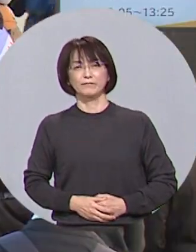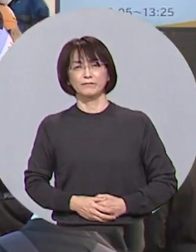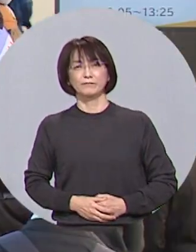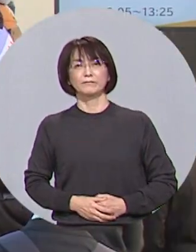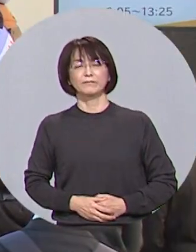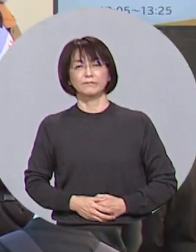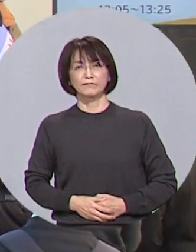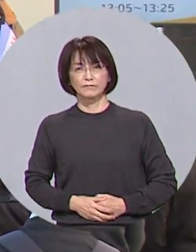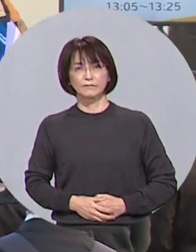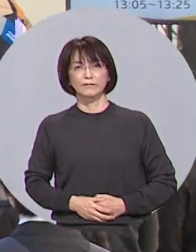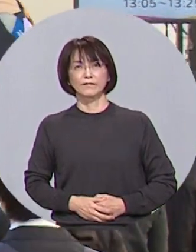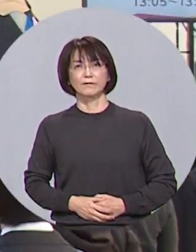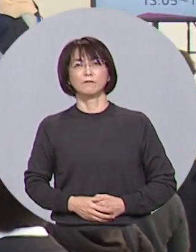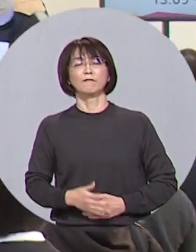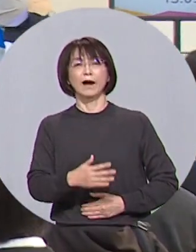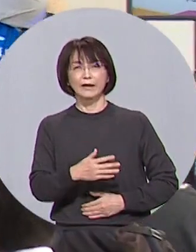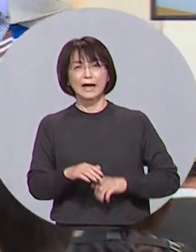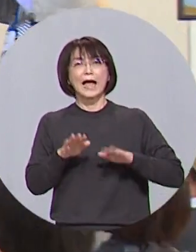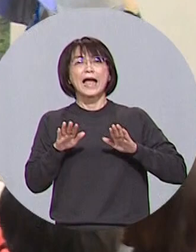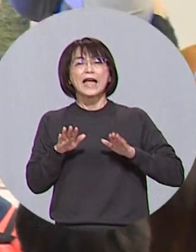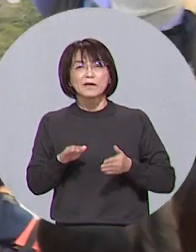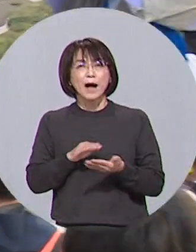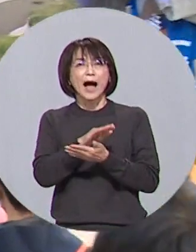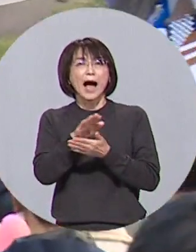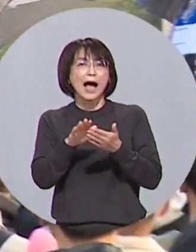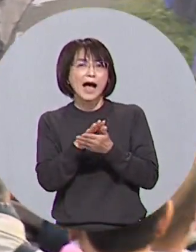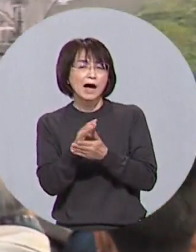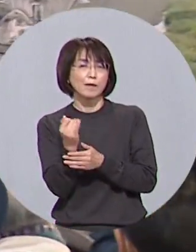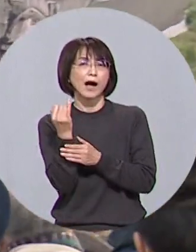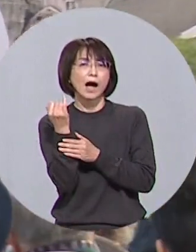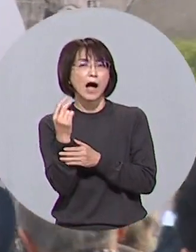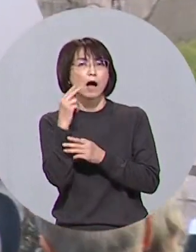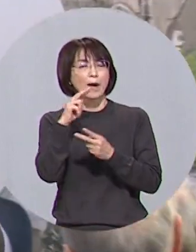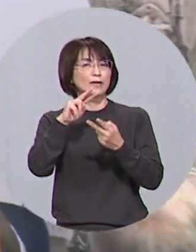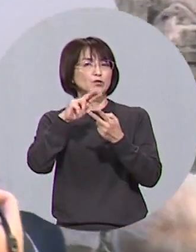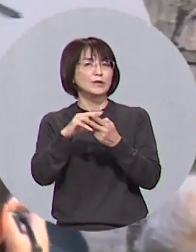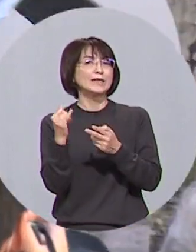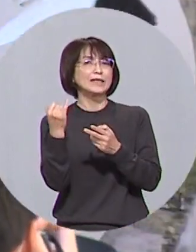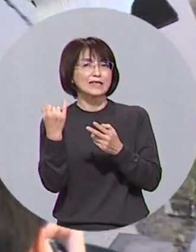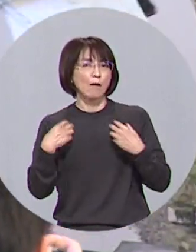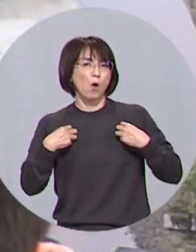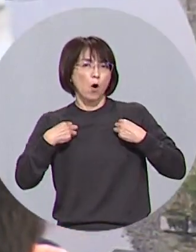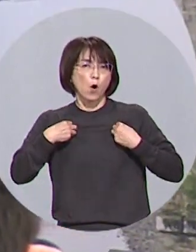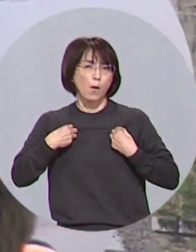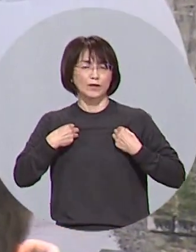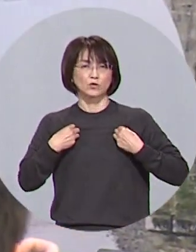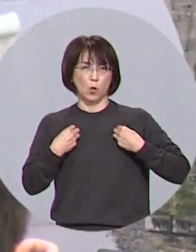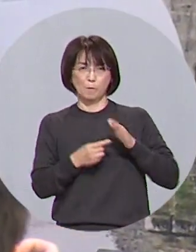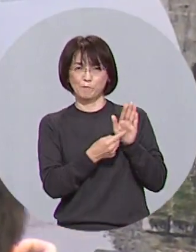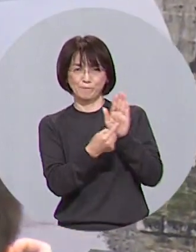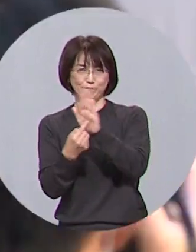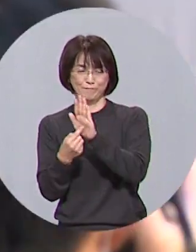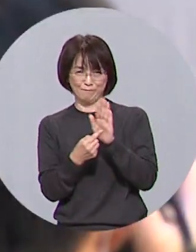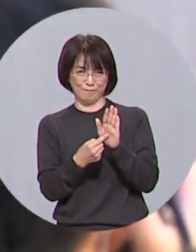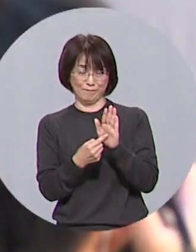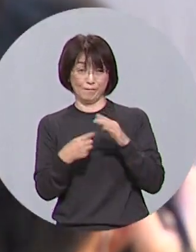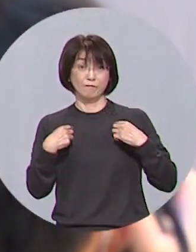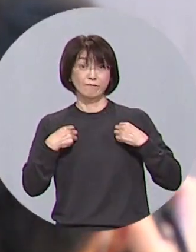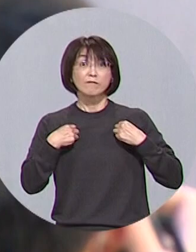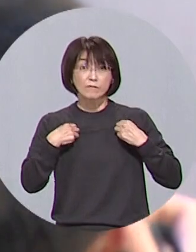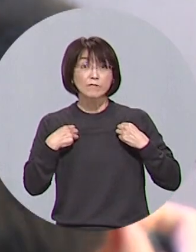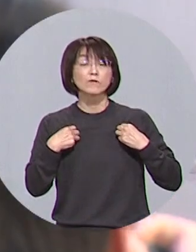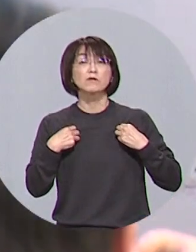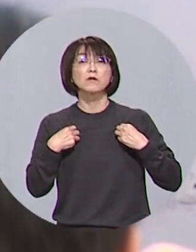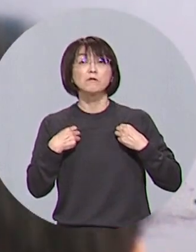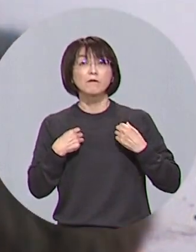なんと我らが今玉 MC 松井さんもファッションショーに出演。衣装には資源の循環